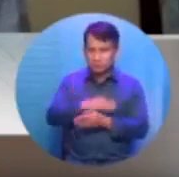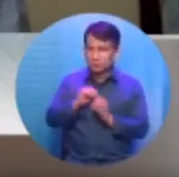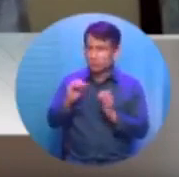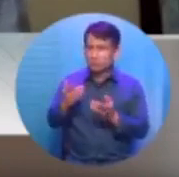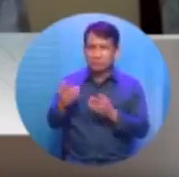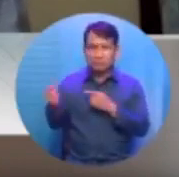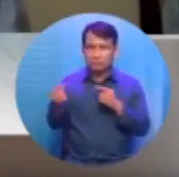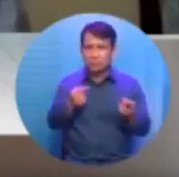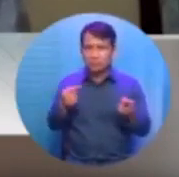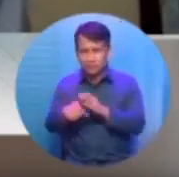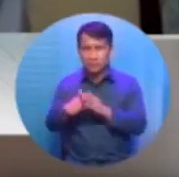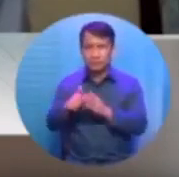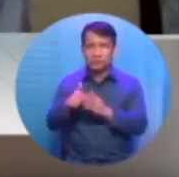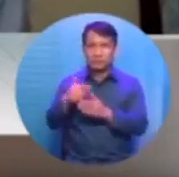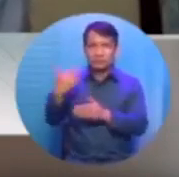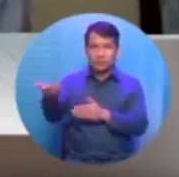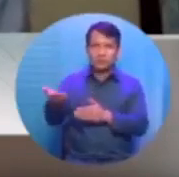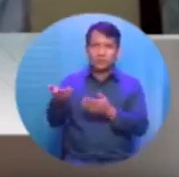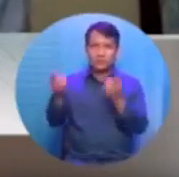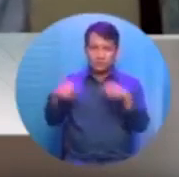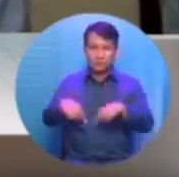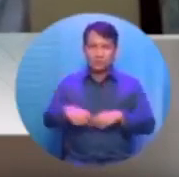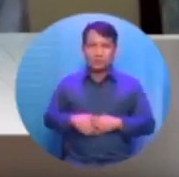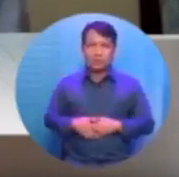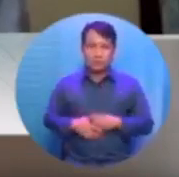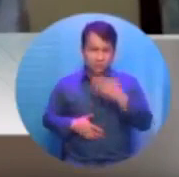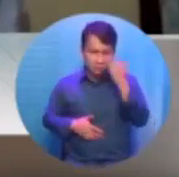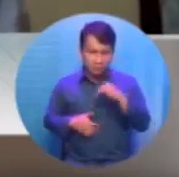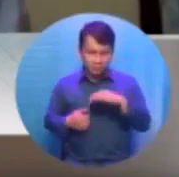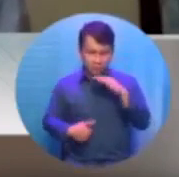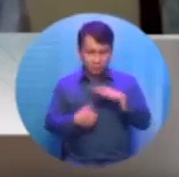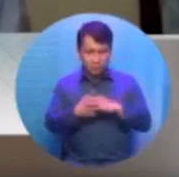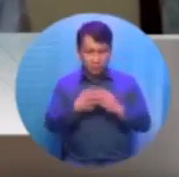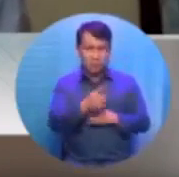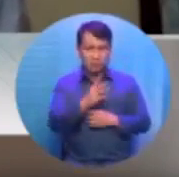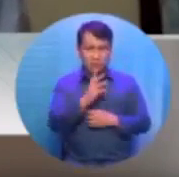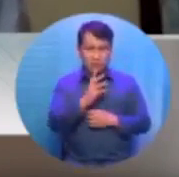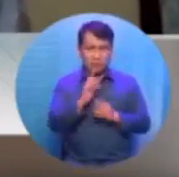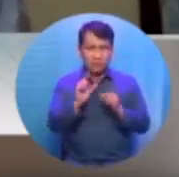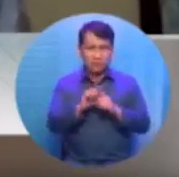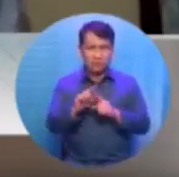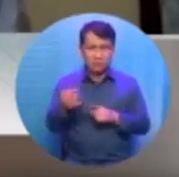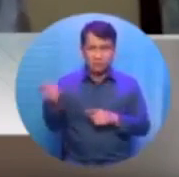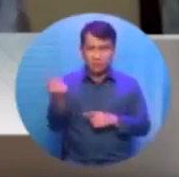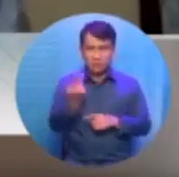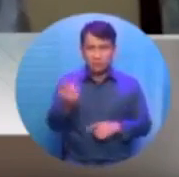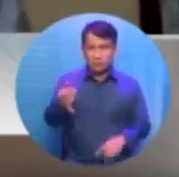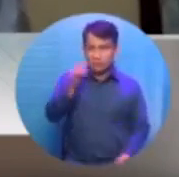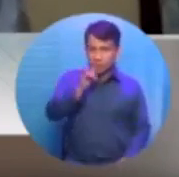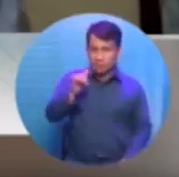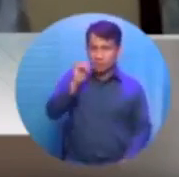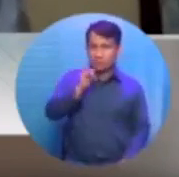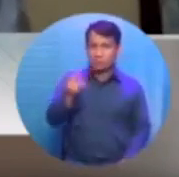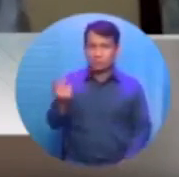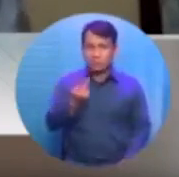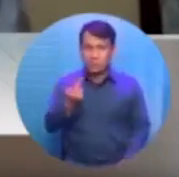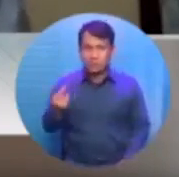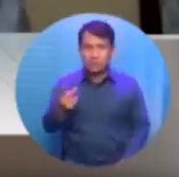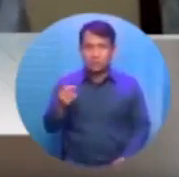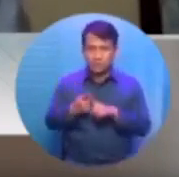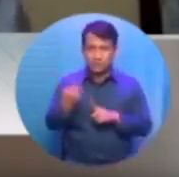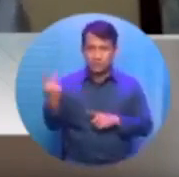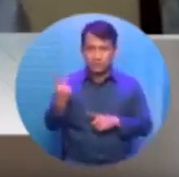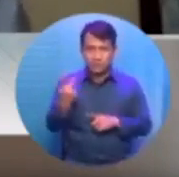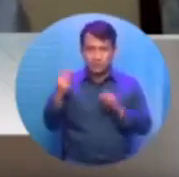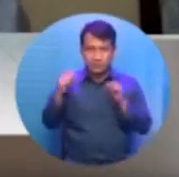pa naman po yun, sir. Hanggang sa ganun na po yung sinabi niya, sir. So, bakit siya magbitaw ng ganung salita? Eh, kainuman ka niya. Siyempre, pag kainuman ka niya, ibig sabihin magkaibigan